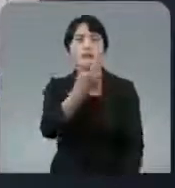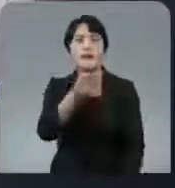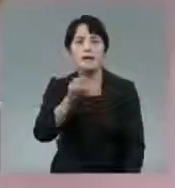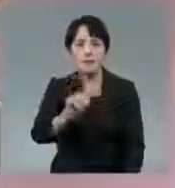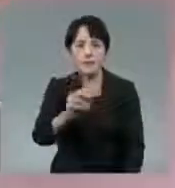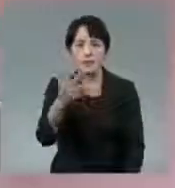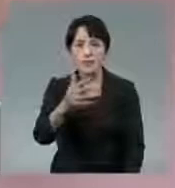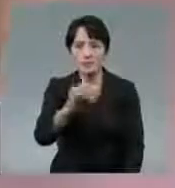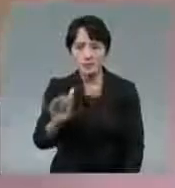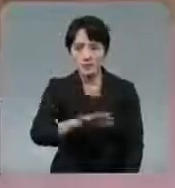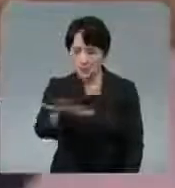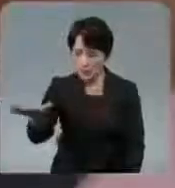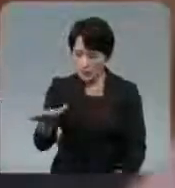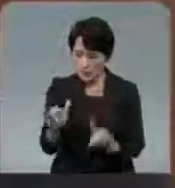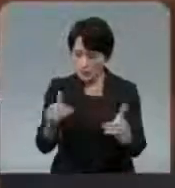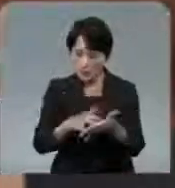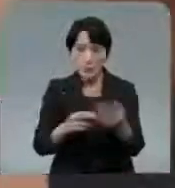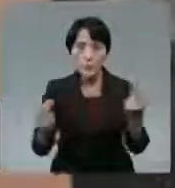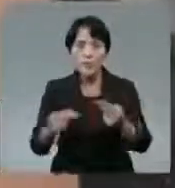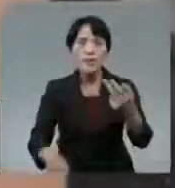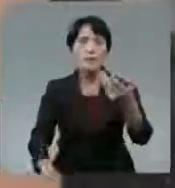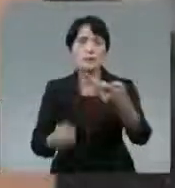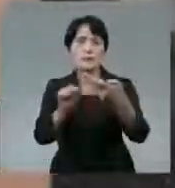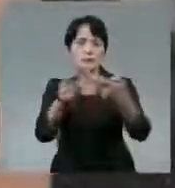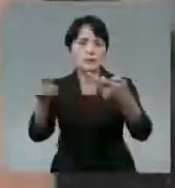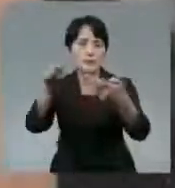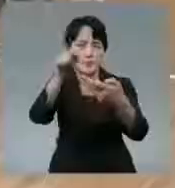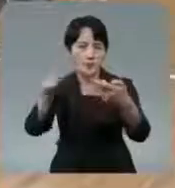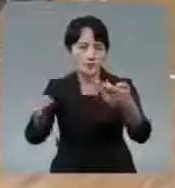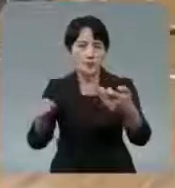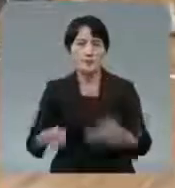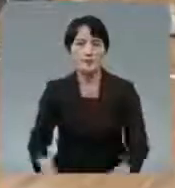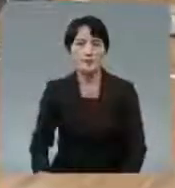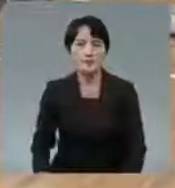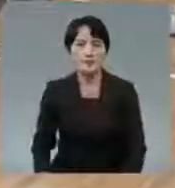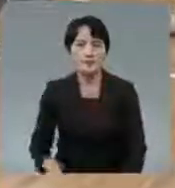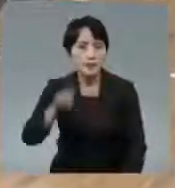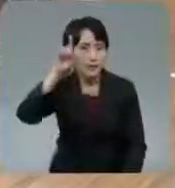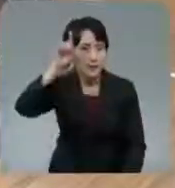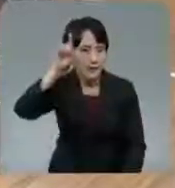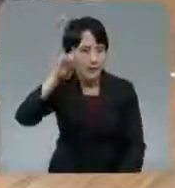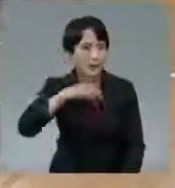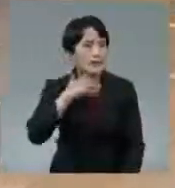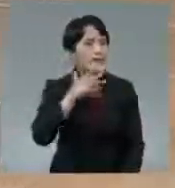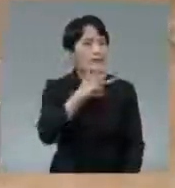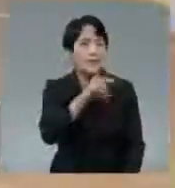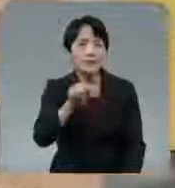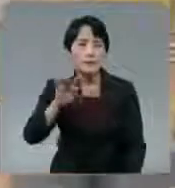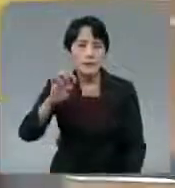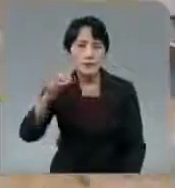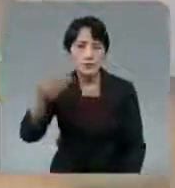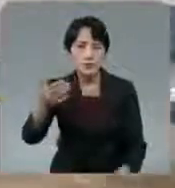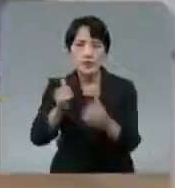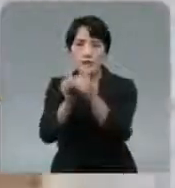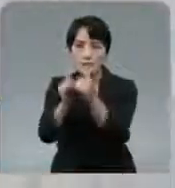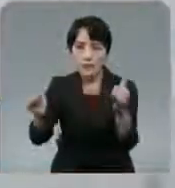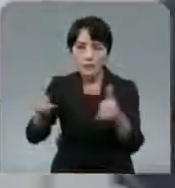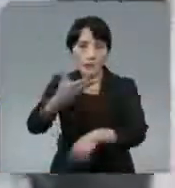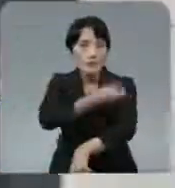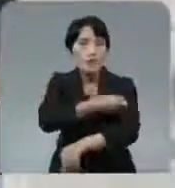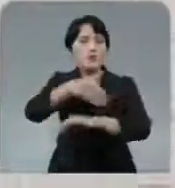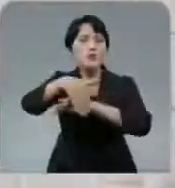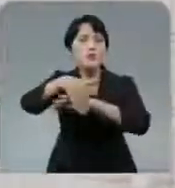вакцинированы полностью ближайшее время ожидается активизация вакцинации поскольку компания модерна